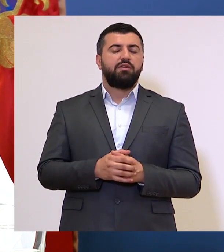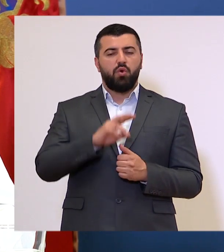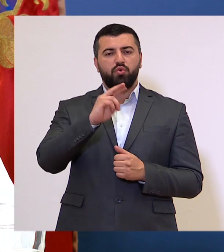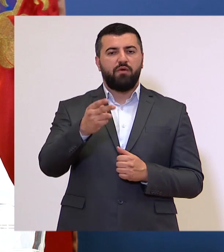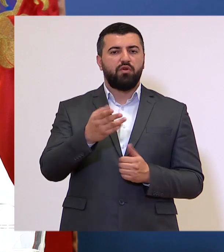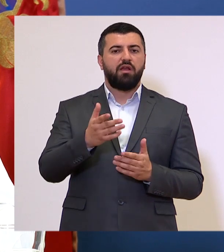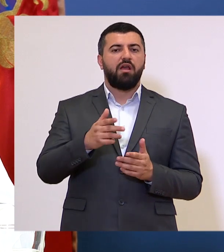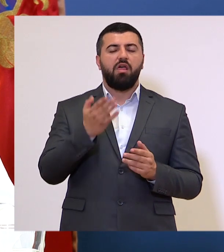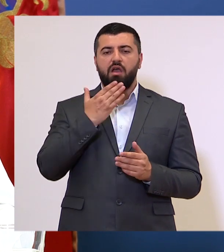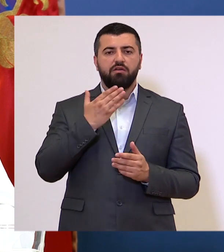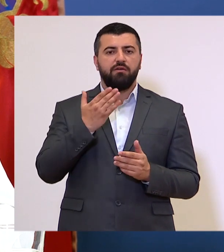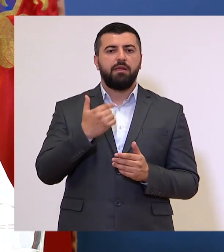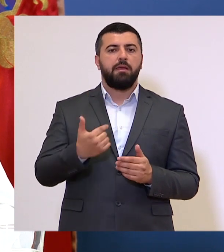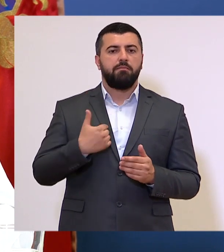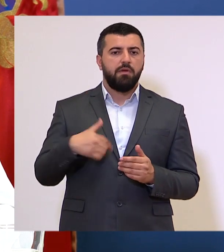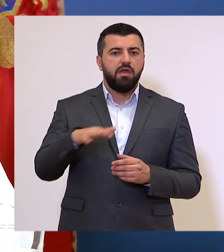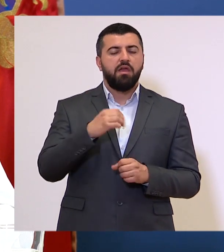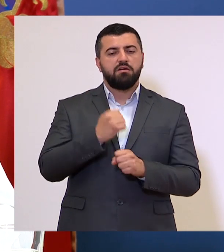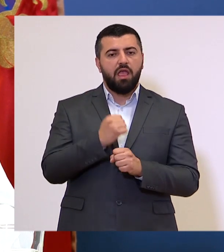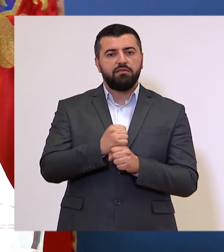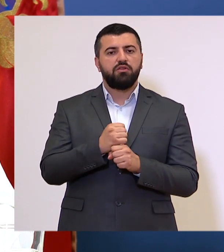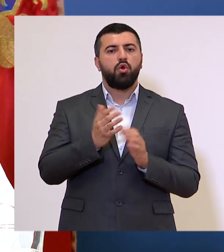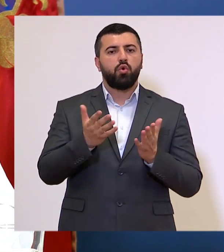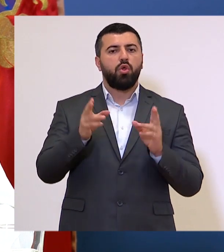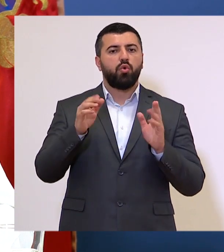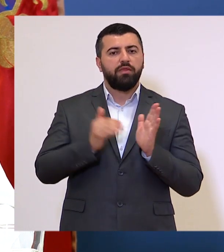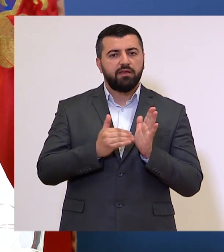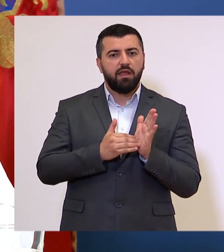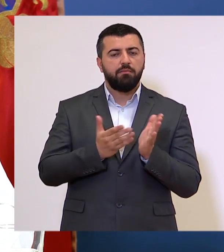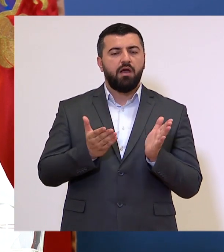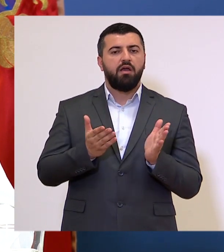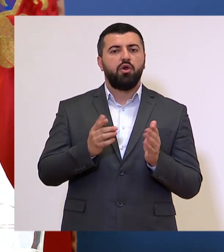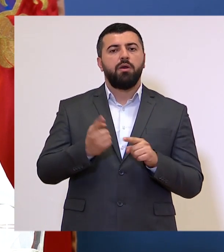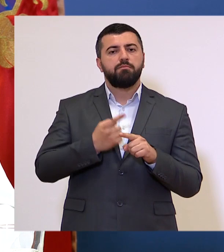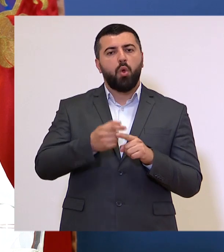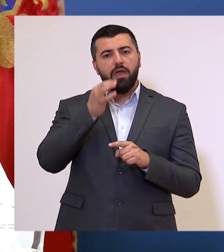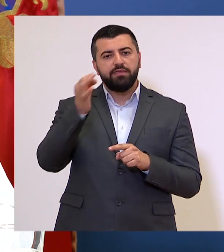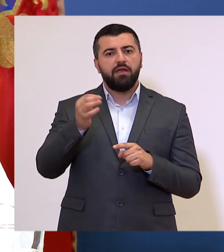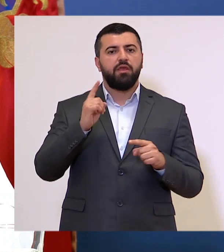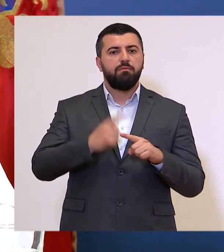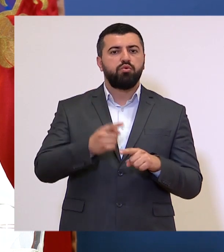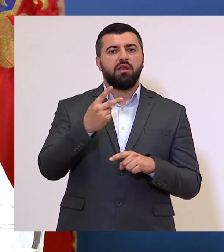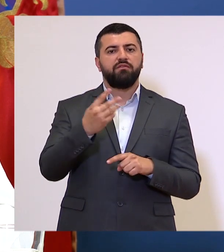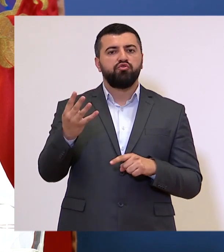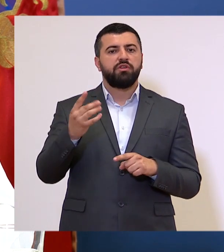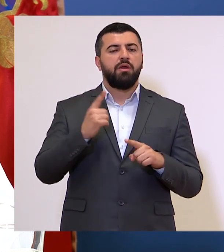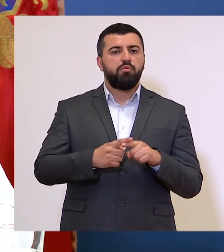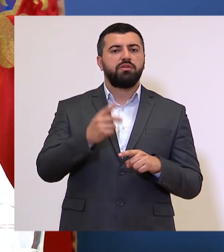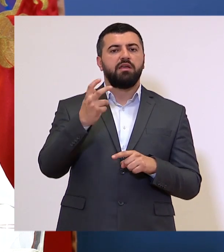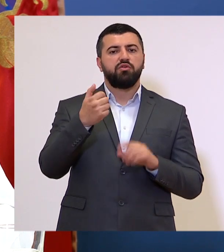Odgovor na pitanje je vrlo jednostavan. Mi ćemo raditi onoliko koliko treba, broj dana pa puta 24 pa